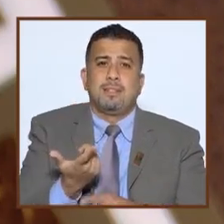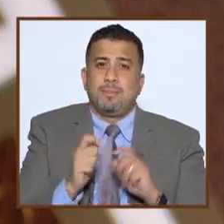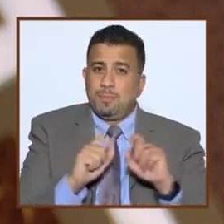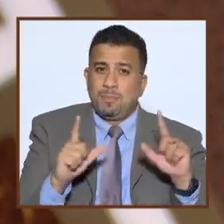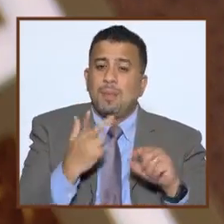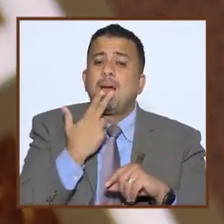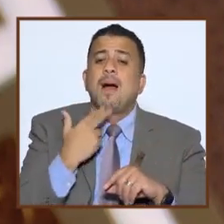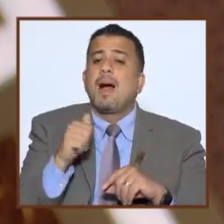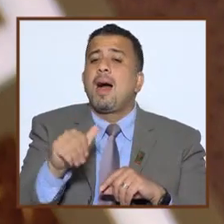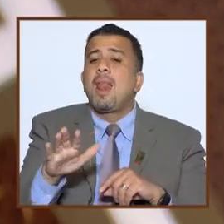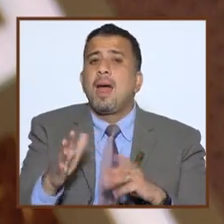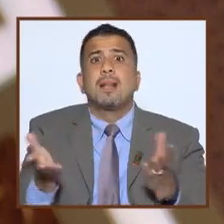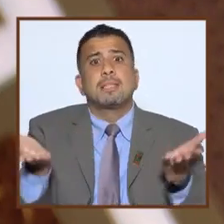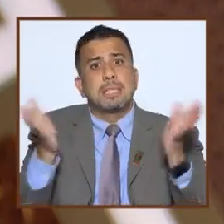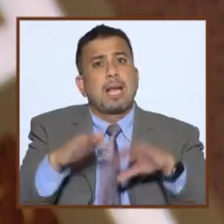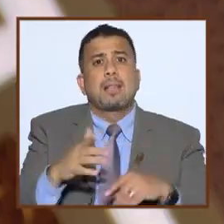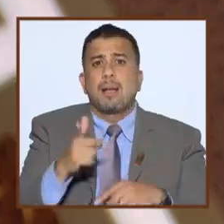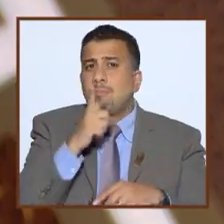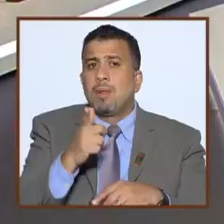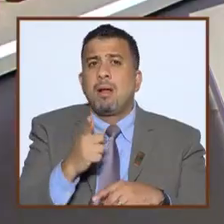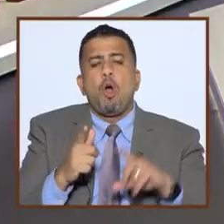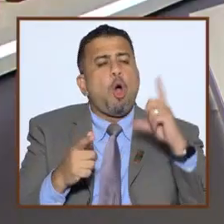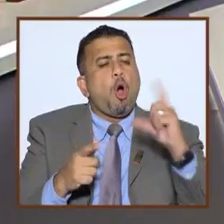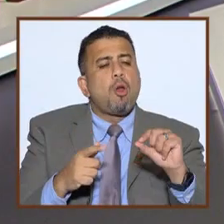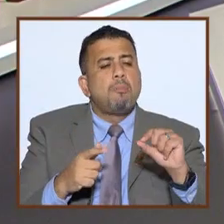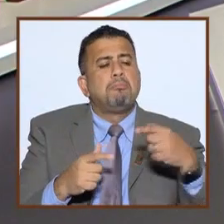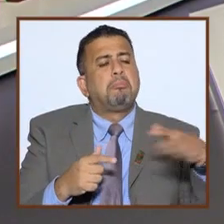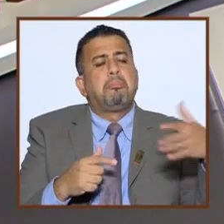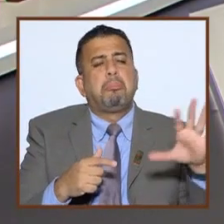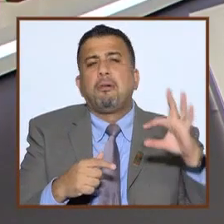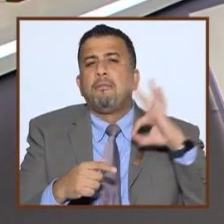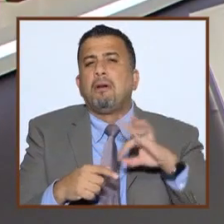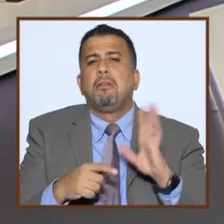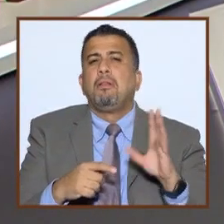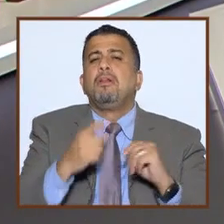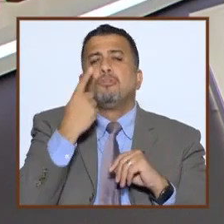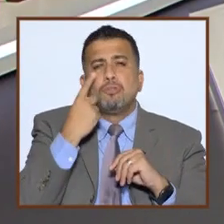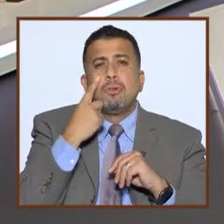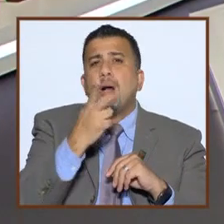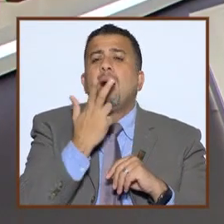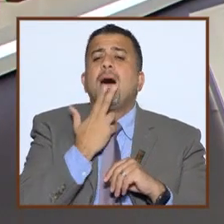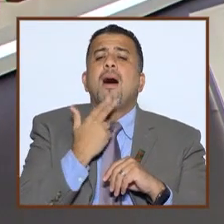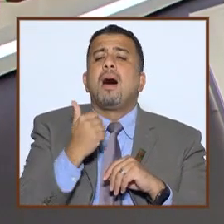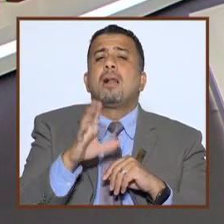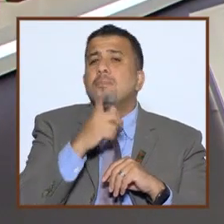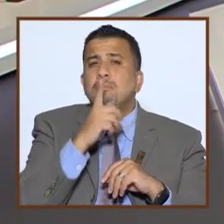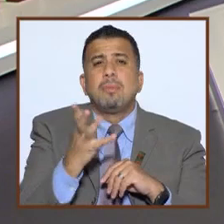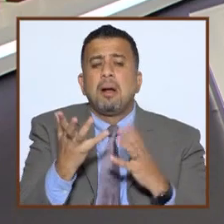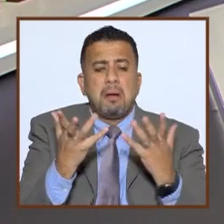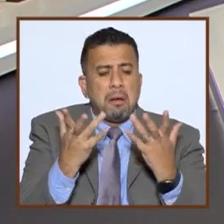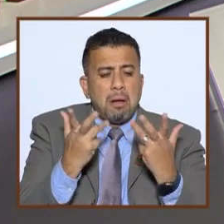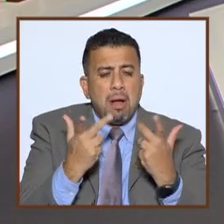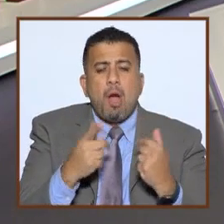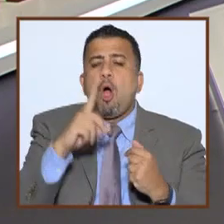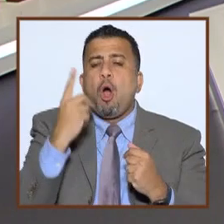والحلال اكثر من الحرام الحلال اكثر من الحرام كل المحرمات تجدون